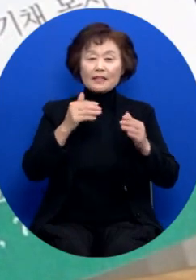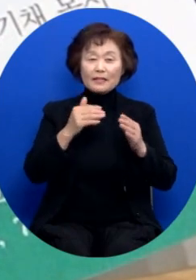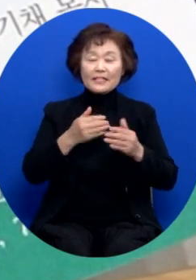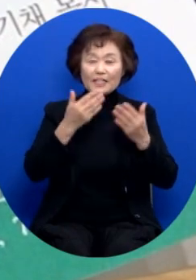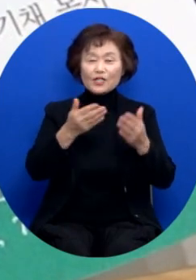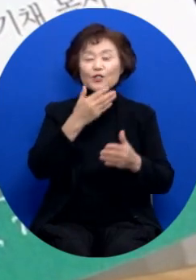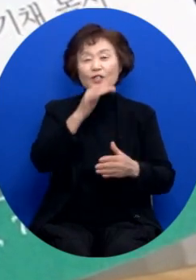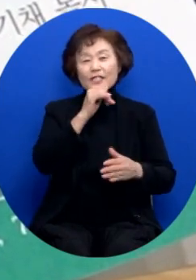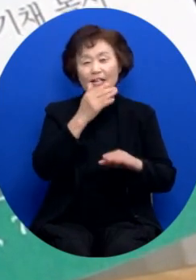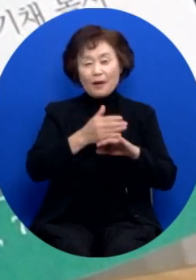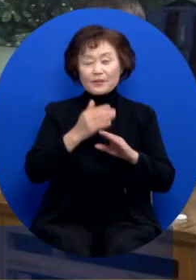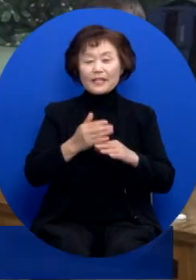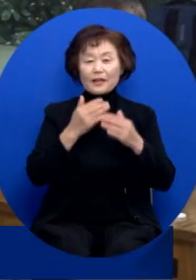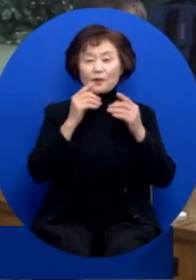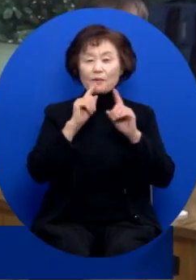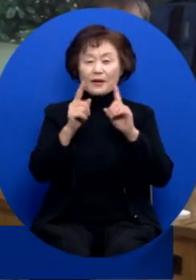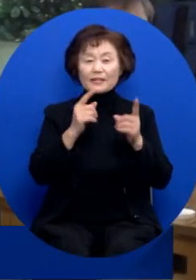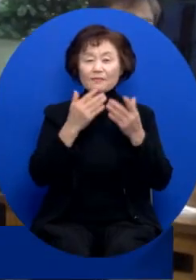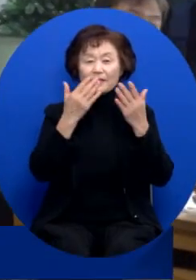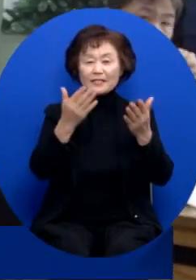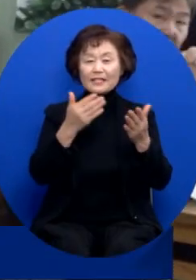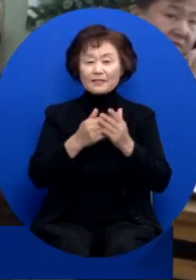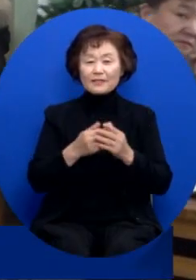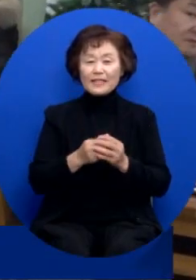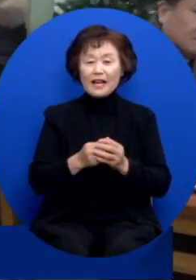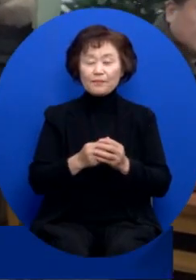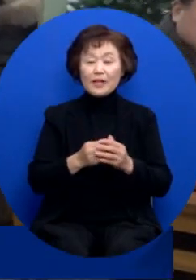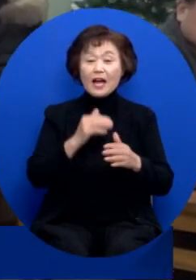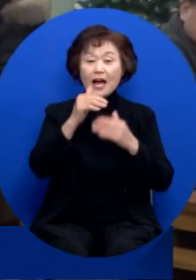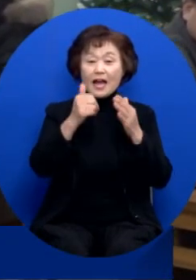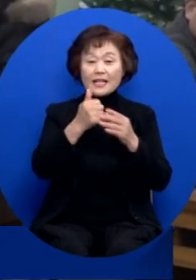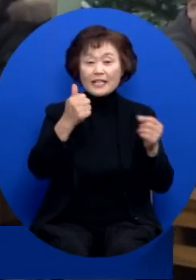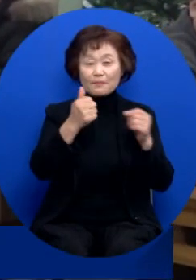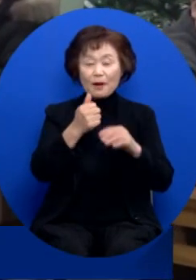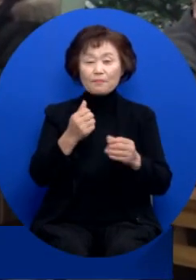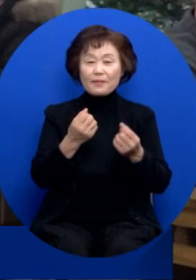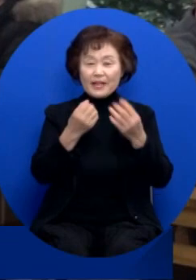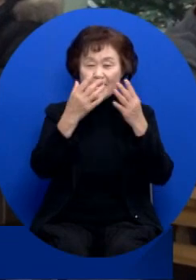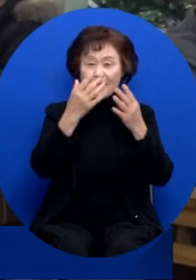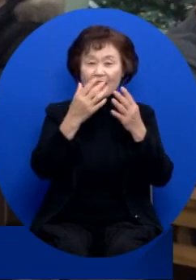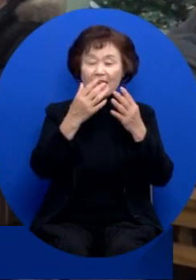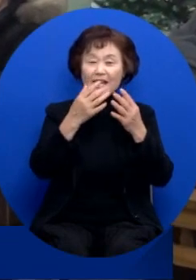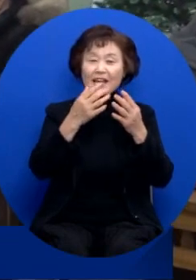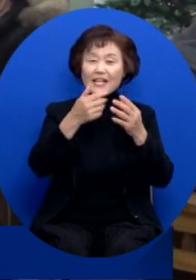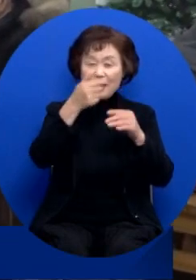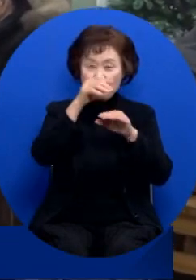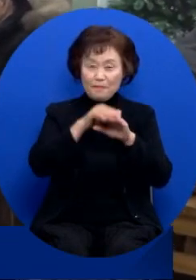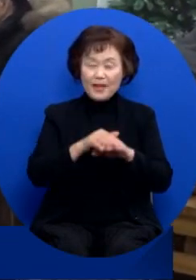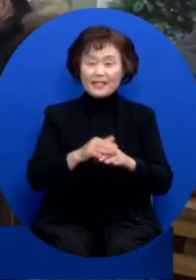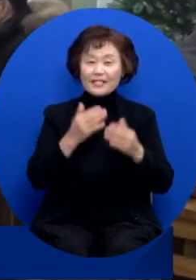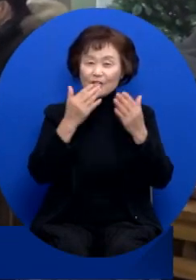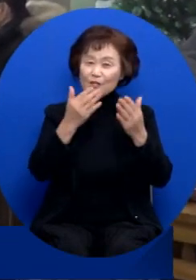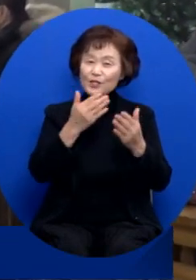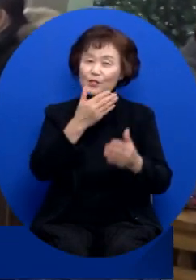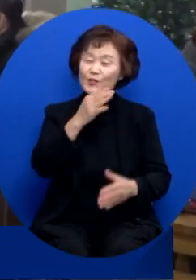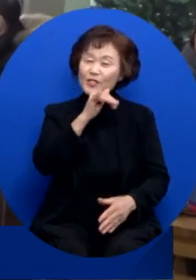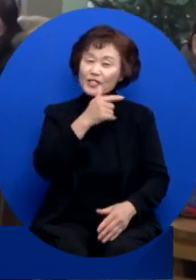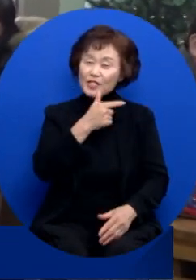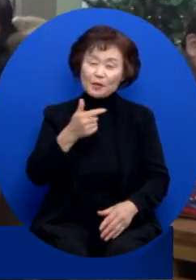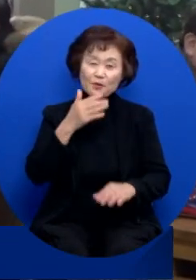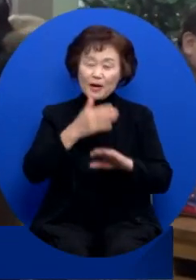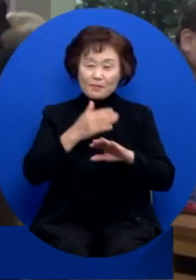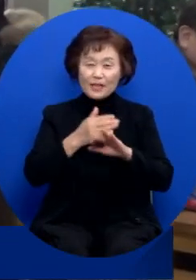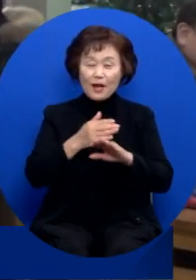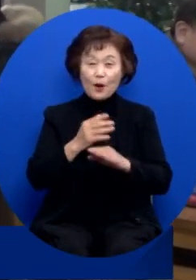전했습니다. 2024년도를 하나님 앞에 예배로 시작할 수 있어서 너무 감사드리고 올 한 해 저희 가정이 오늘